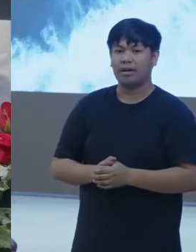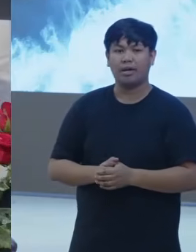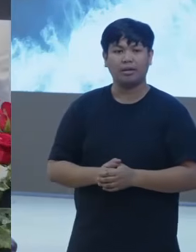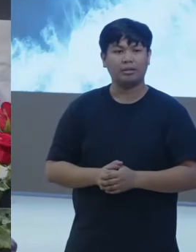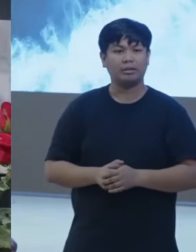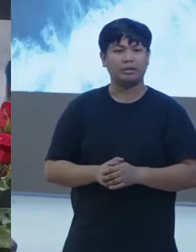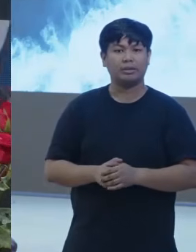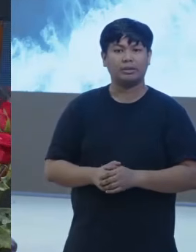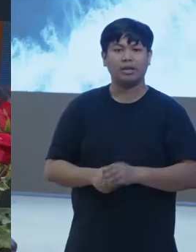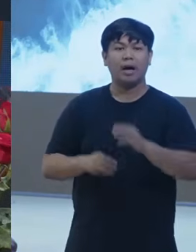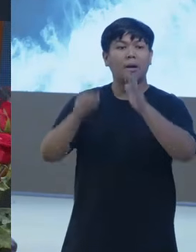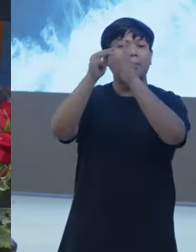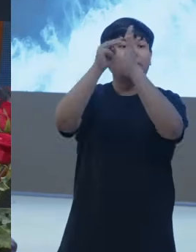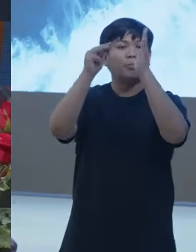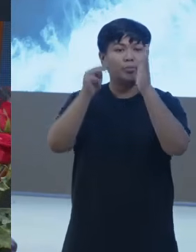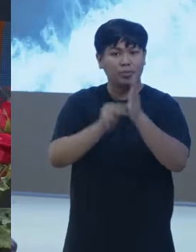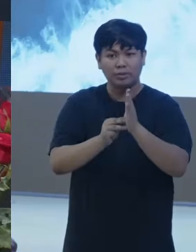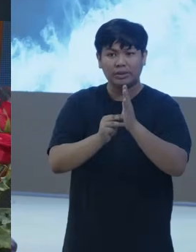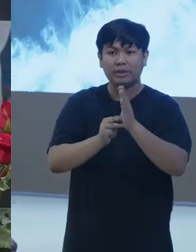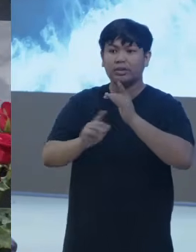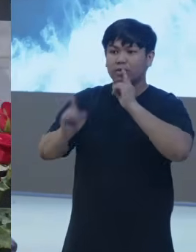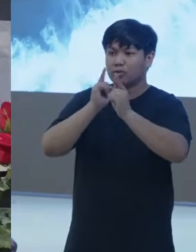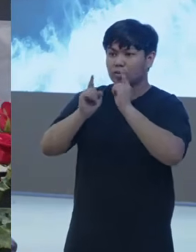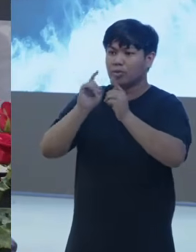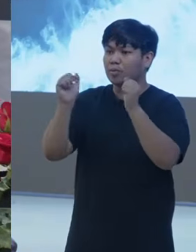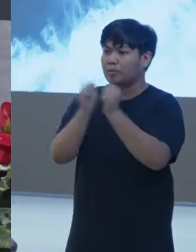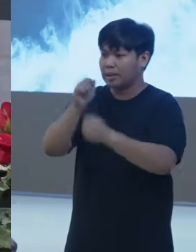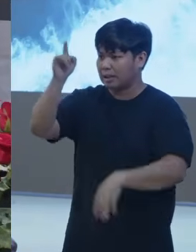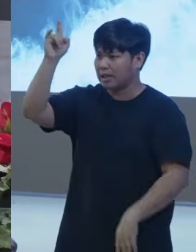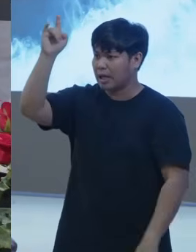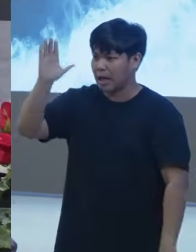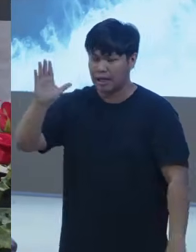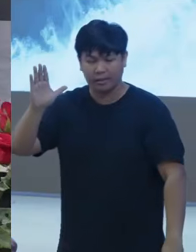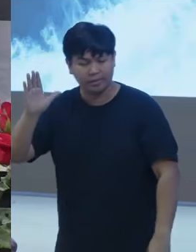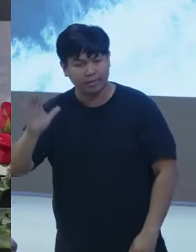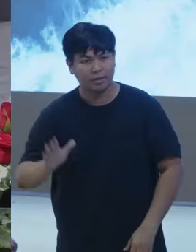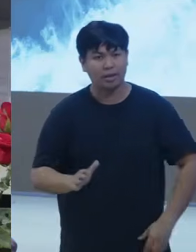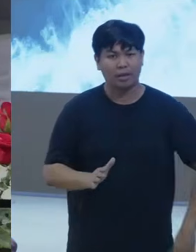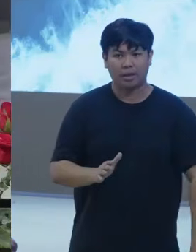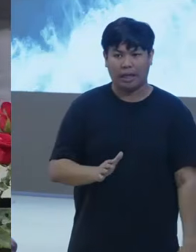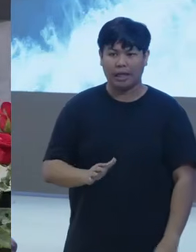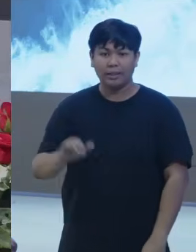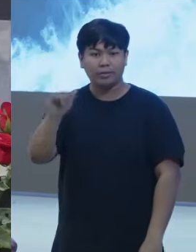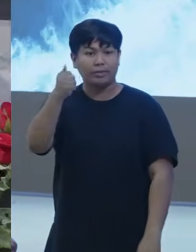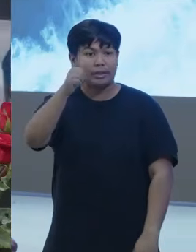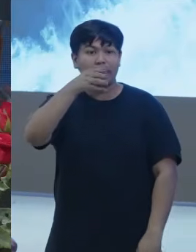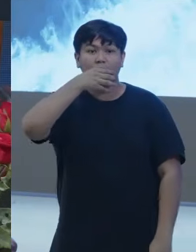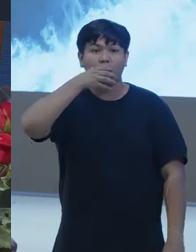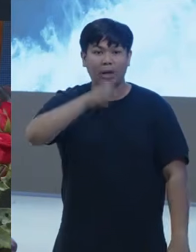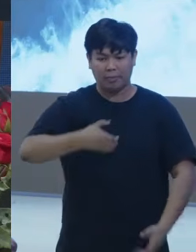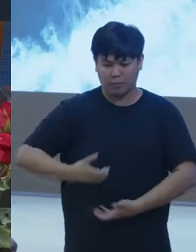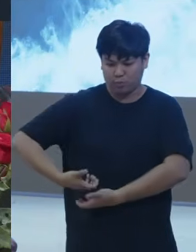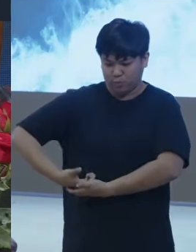nangungusap si Moises sa Panginoon. Malapit na matapos ang kanyang ministeryo.